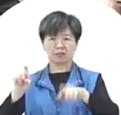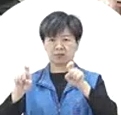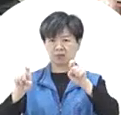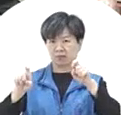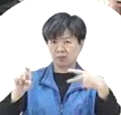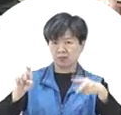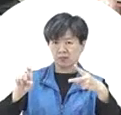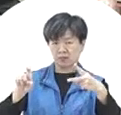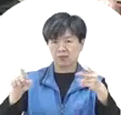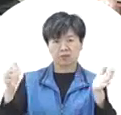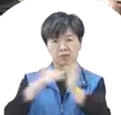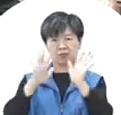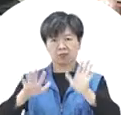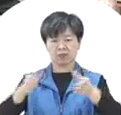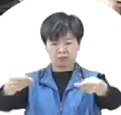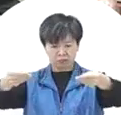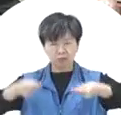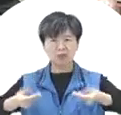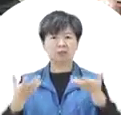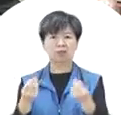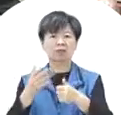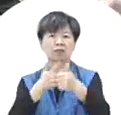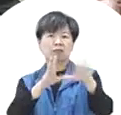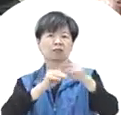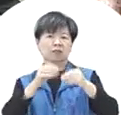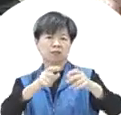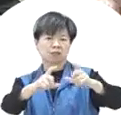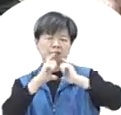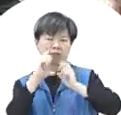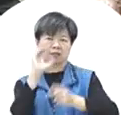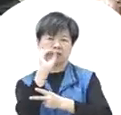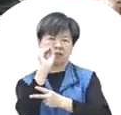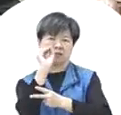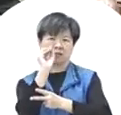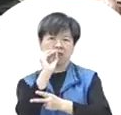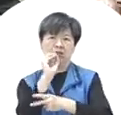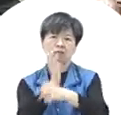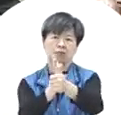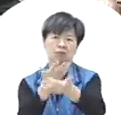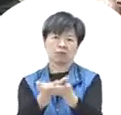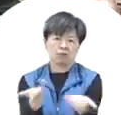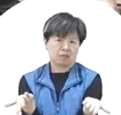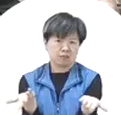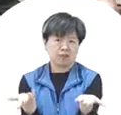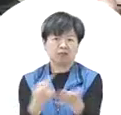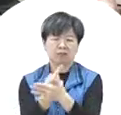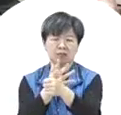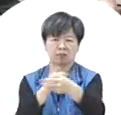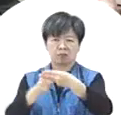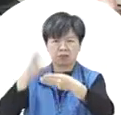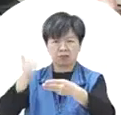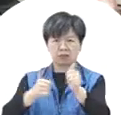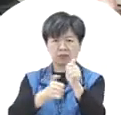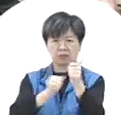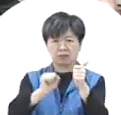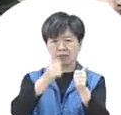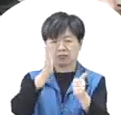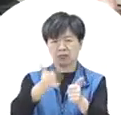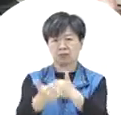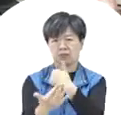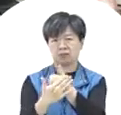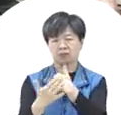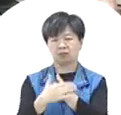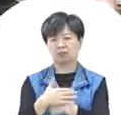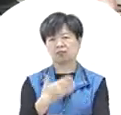在还没有给，要资料要回应又不给，那我真的不知道怎么办，真的只能拜托主席副议长帮我主持公道好吗？